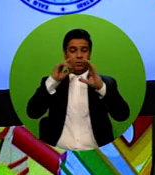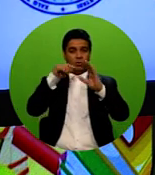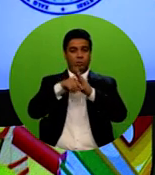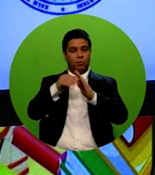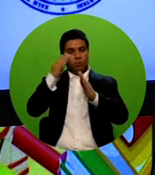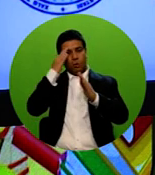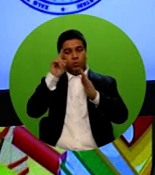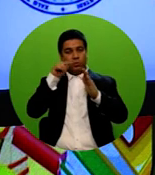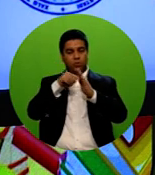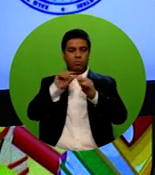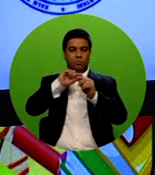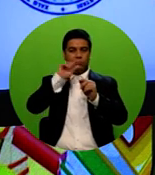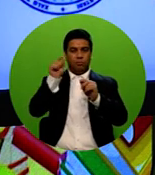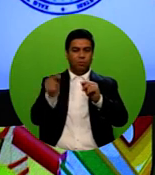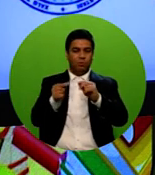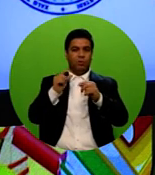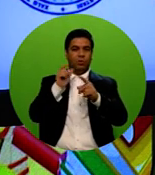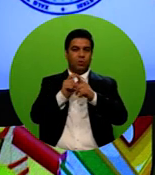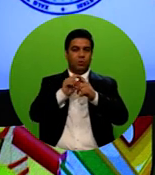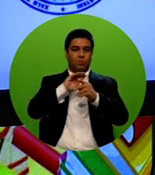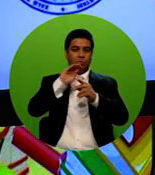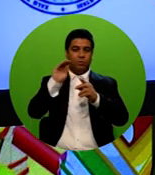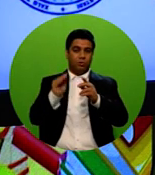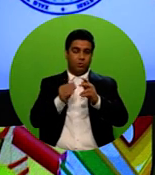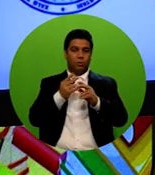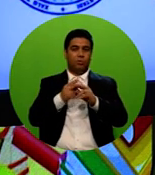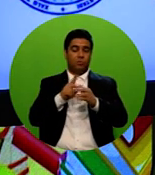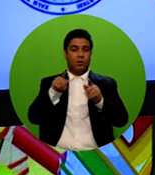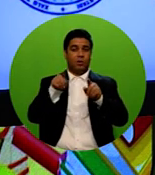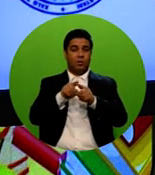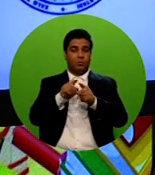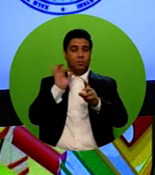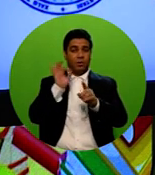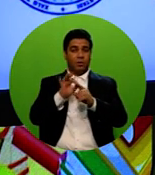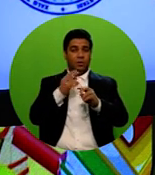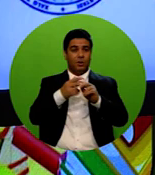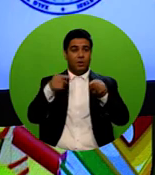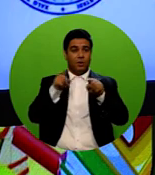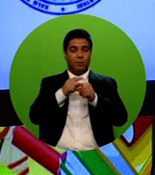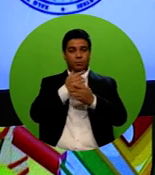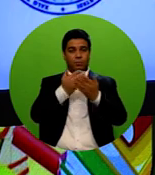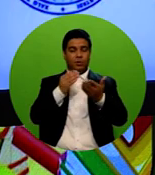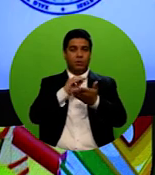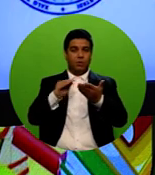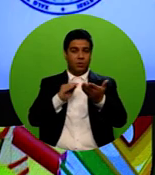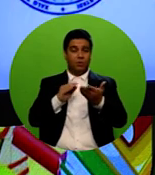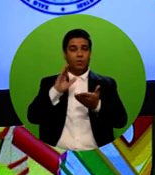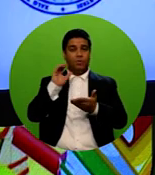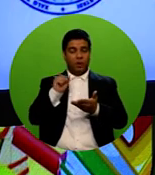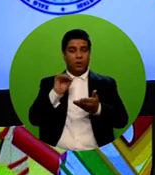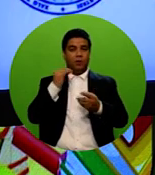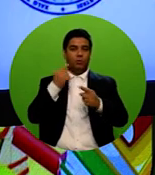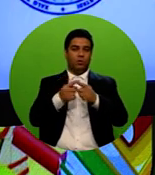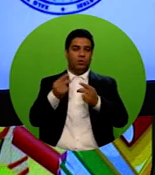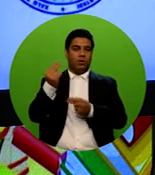ta'riflash yoki targ'ibot qilish, tanishtirish maqsadida mana bu emblemalar chetiga ham yozuv,